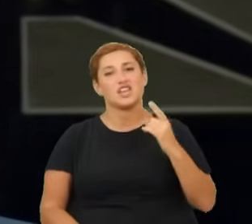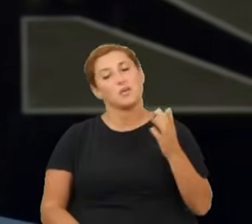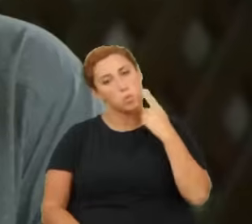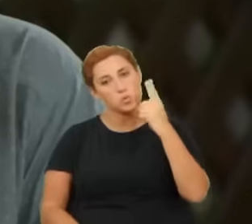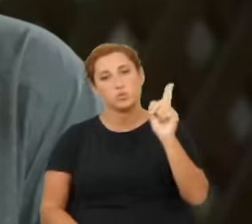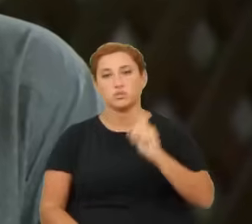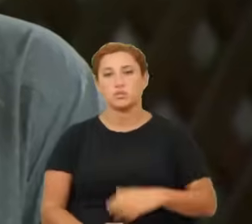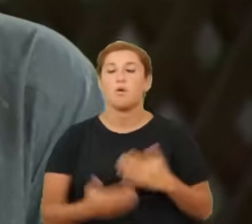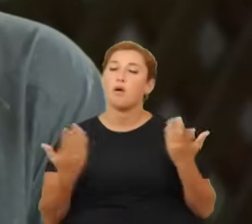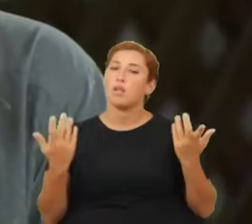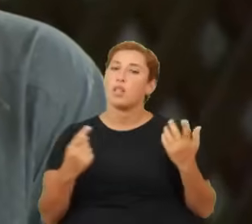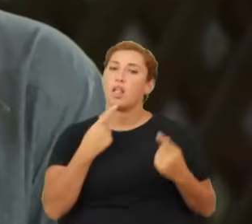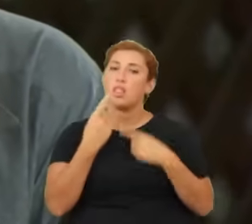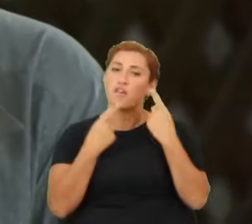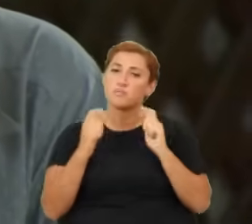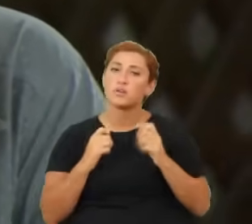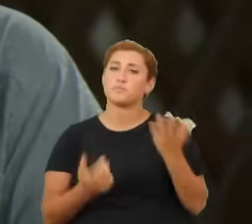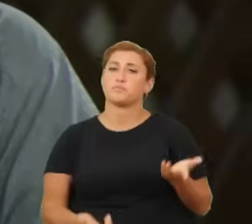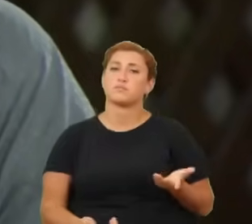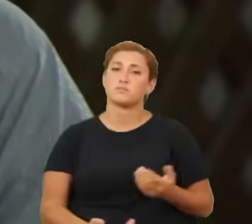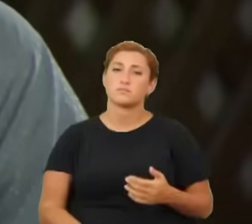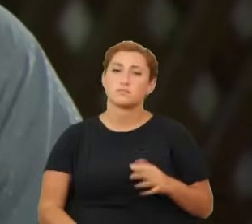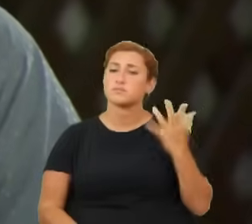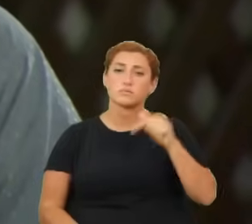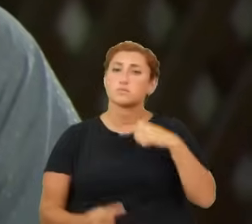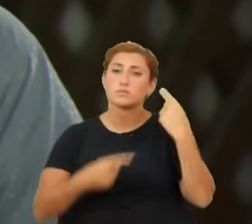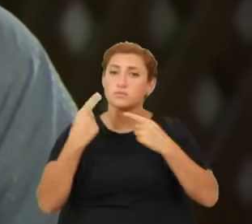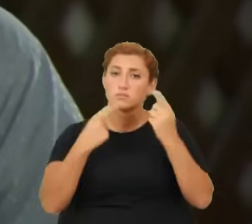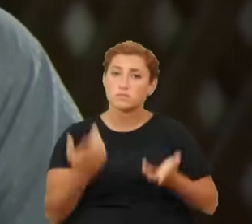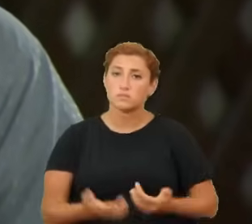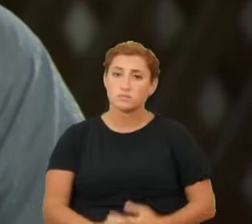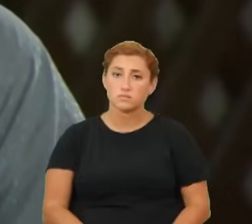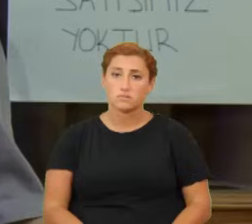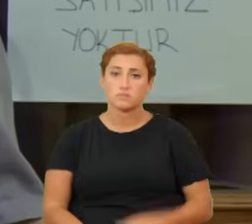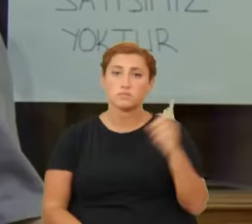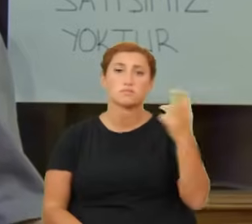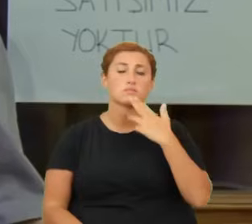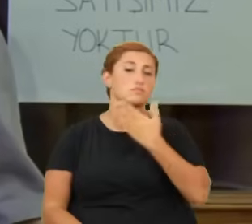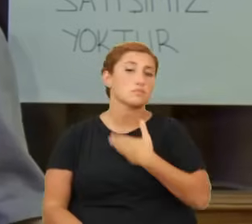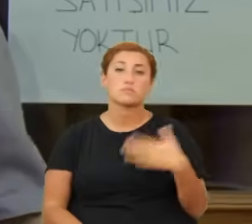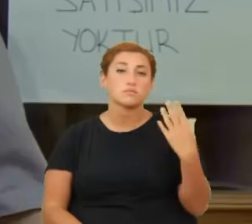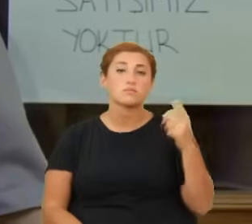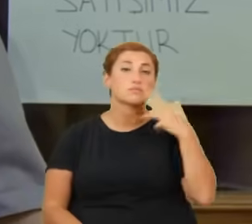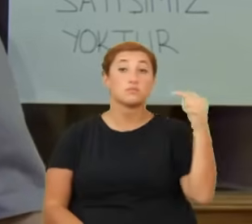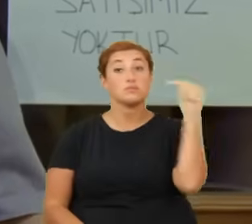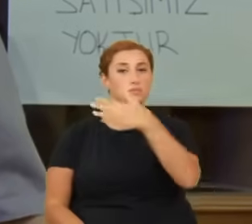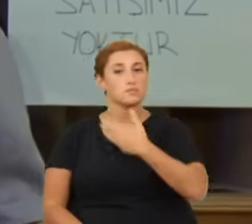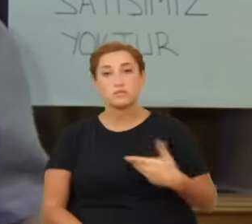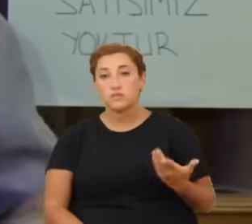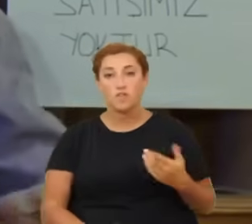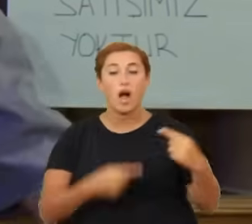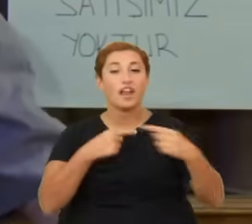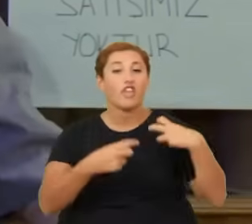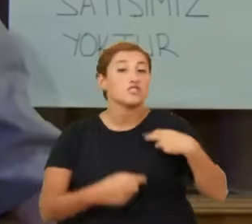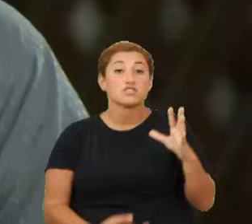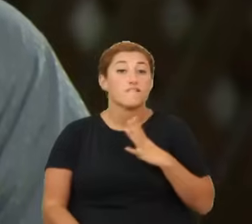eder belki. Hoppala, lafmışım seninkisi Bekir birader. Neden böyle konuşuyorsun ya? Yani o kızı seviyorsa, kız onu seviyorsa,